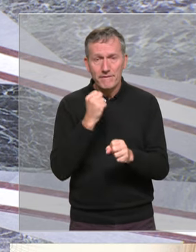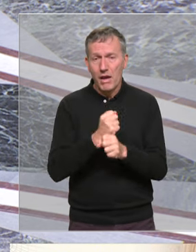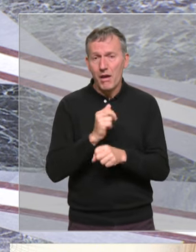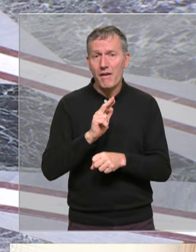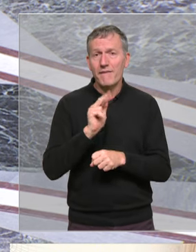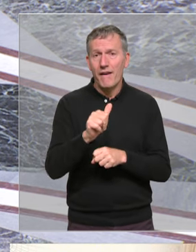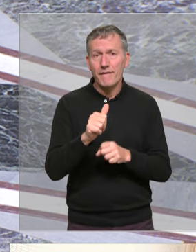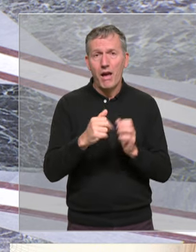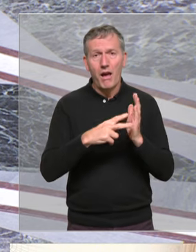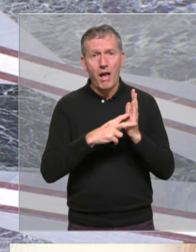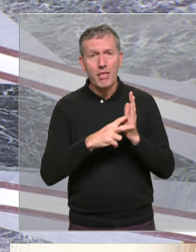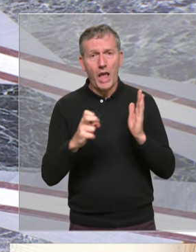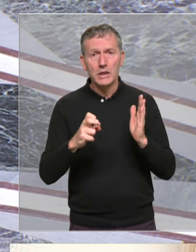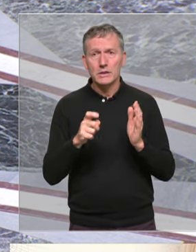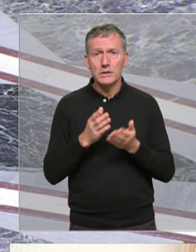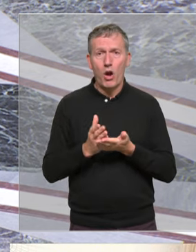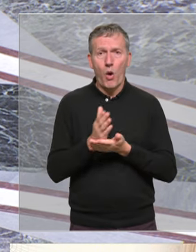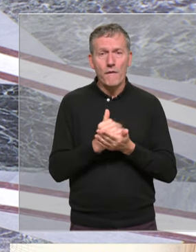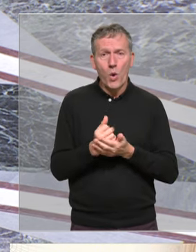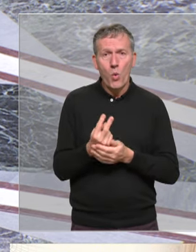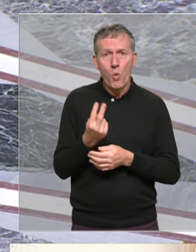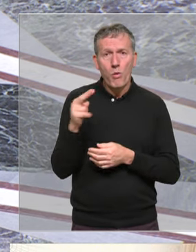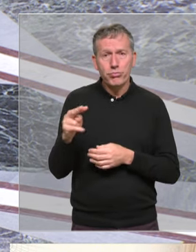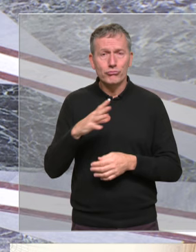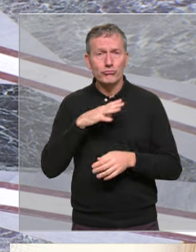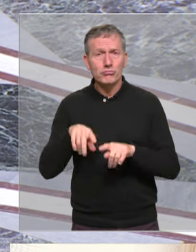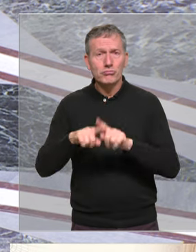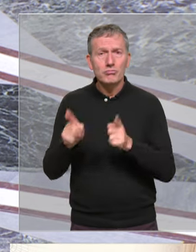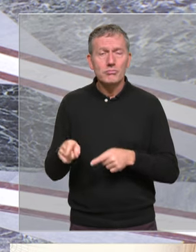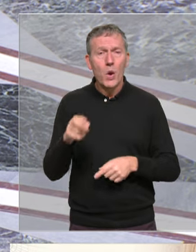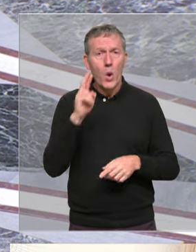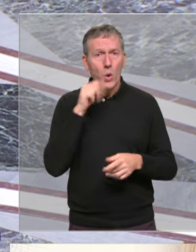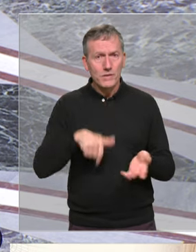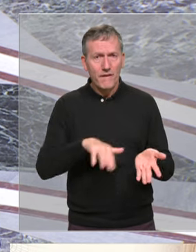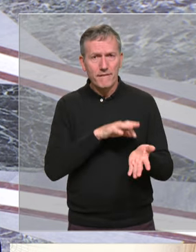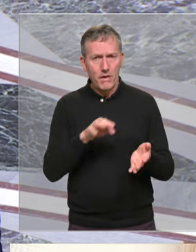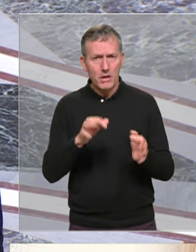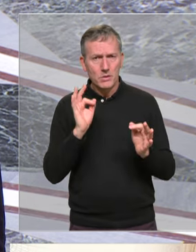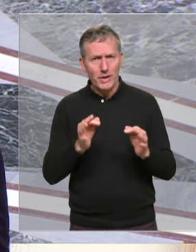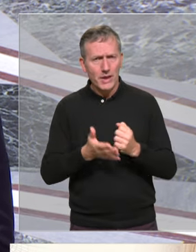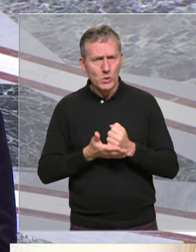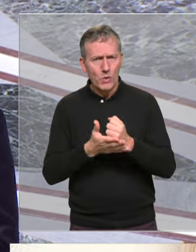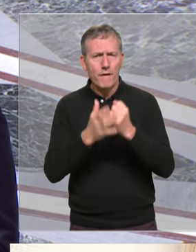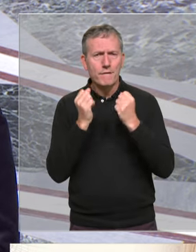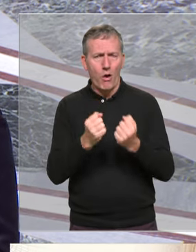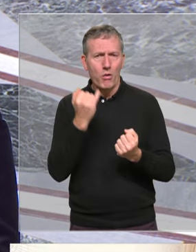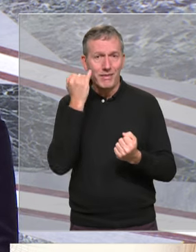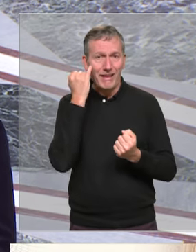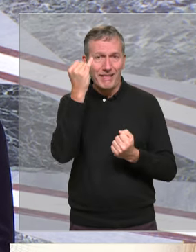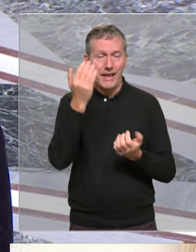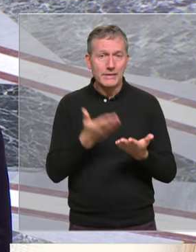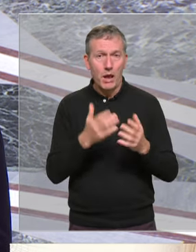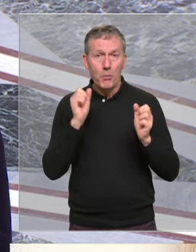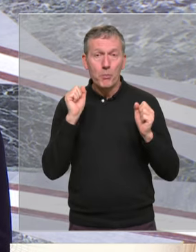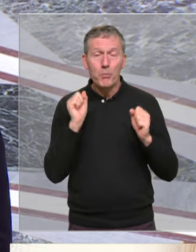taxer les revenus issus des avoirs russes. C'est une piste que la France soutient fortement. Cela